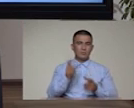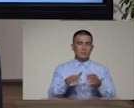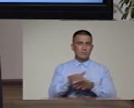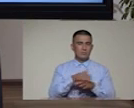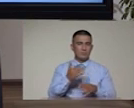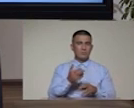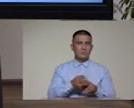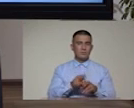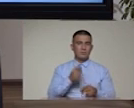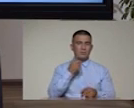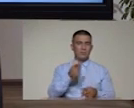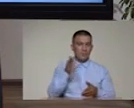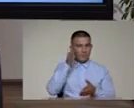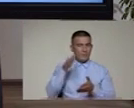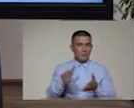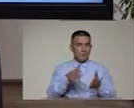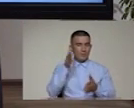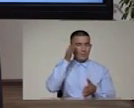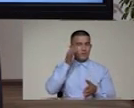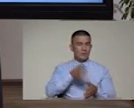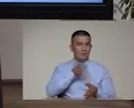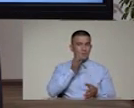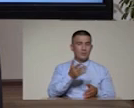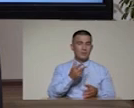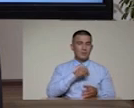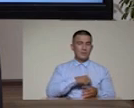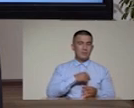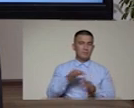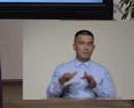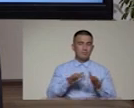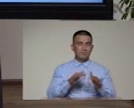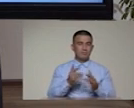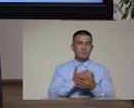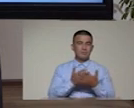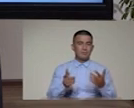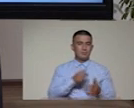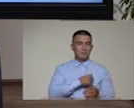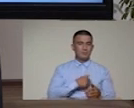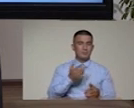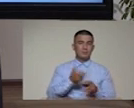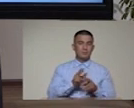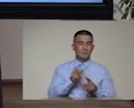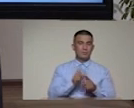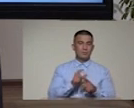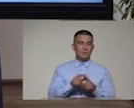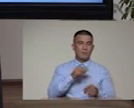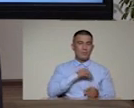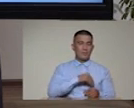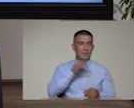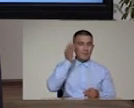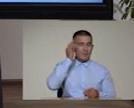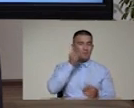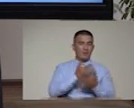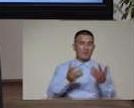bir ariqdan suv ichmoq, iste'dod, so'z va iboralarining ma'nosini quyida